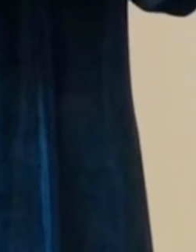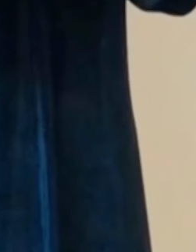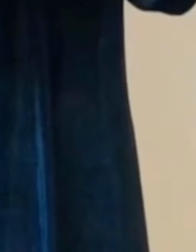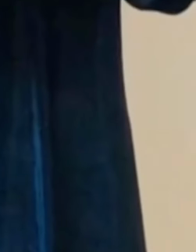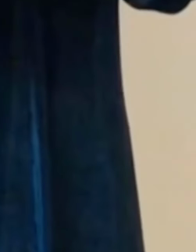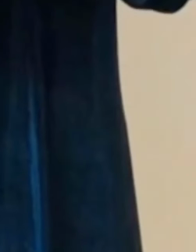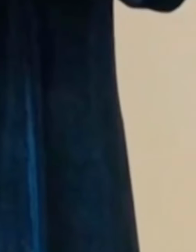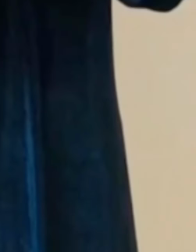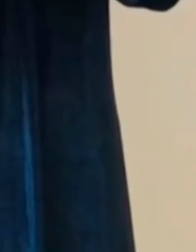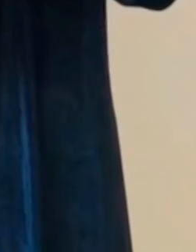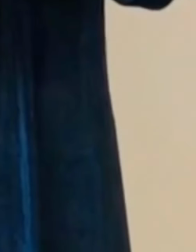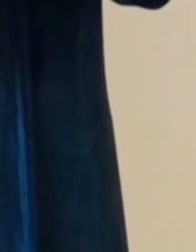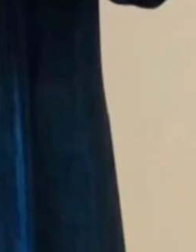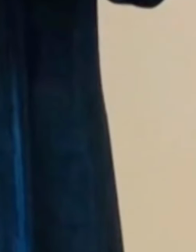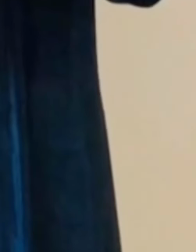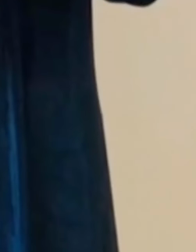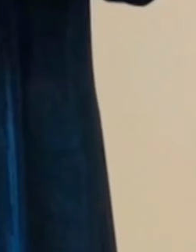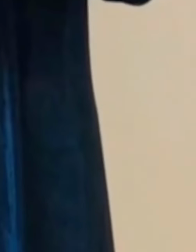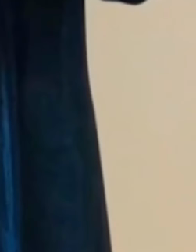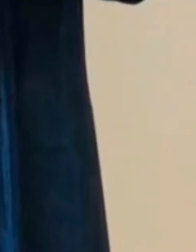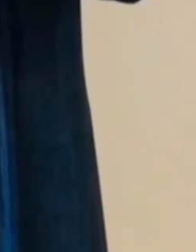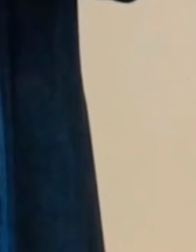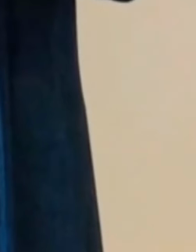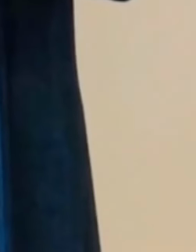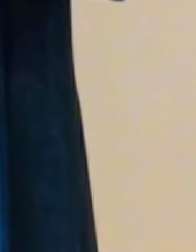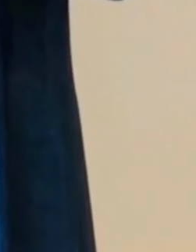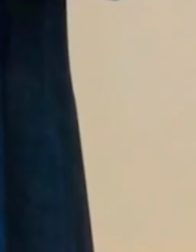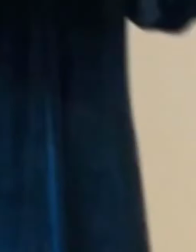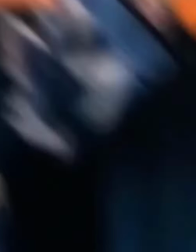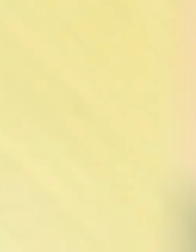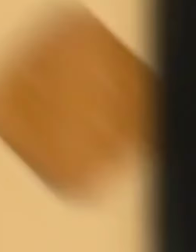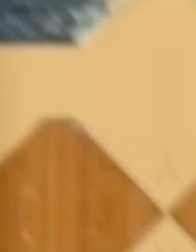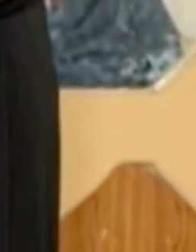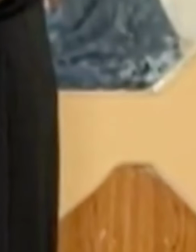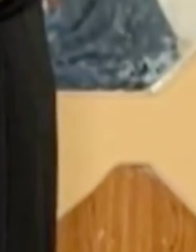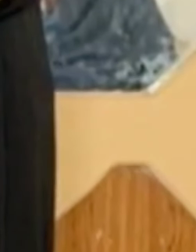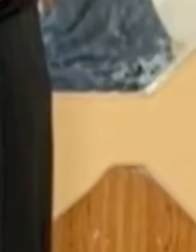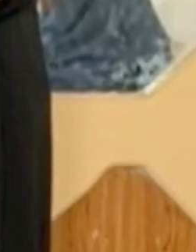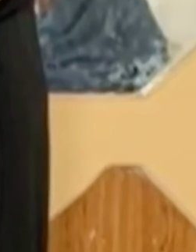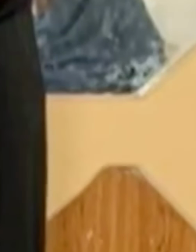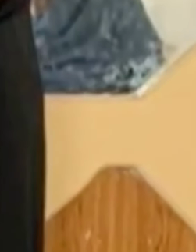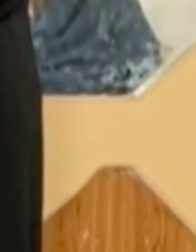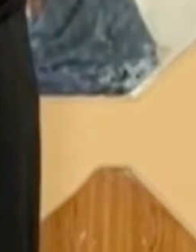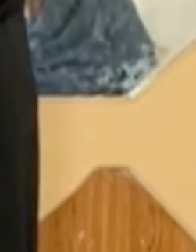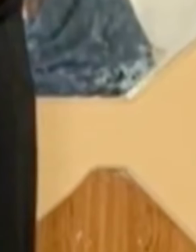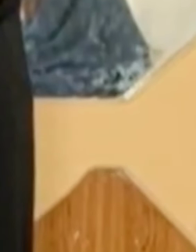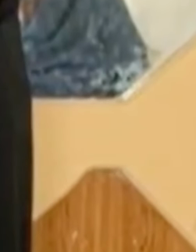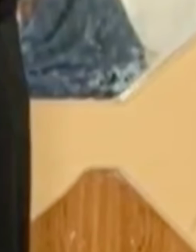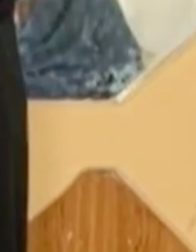Ich bin auch Teil von dieses internationalen Peace-Dialog